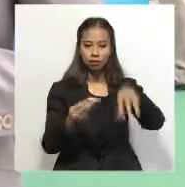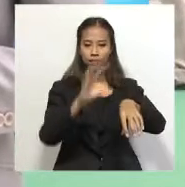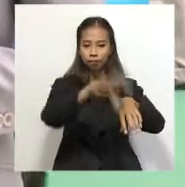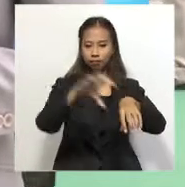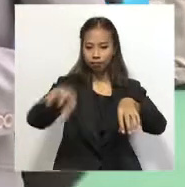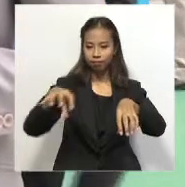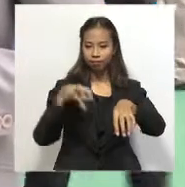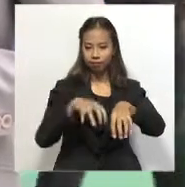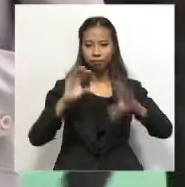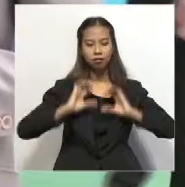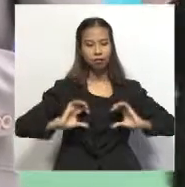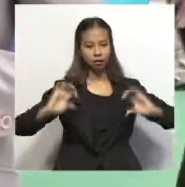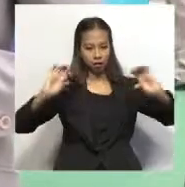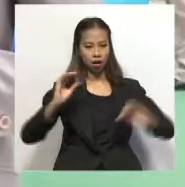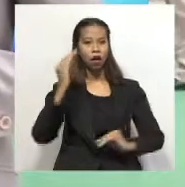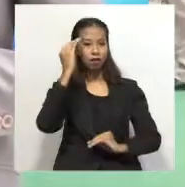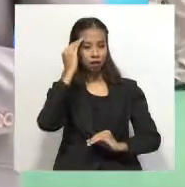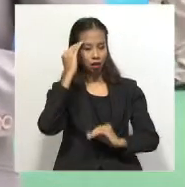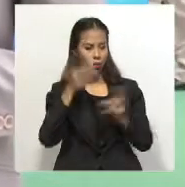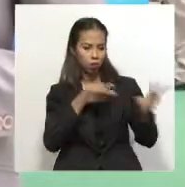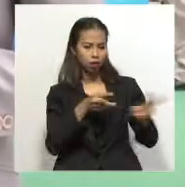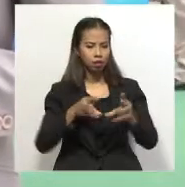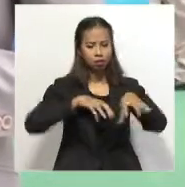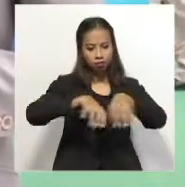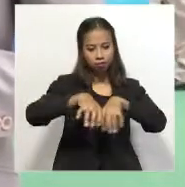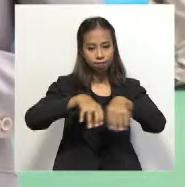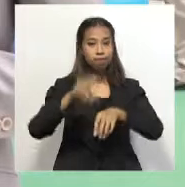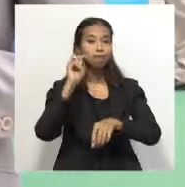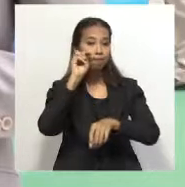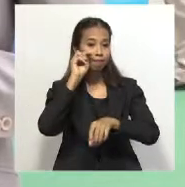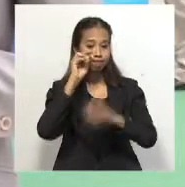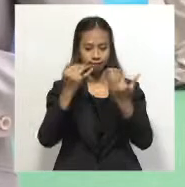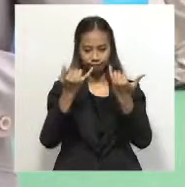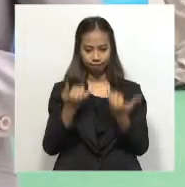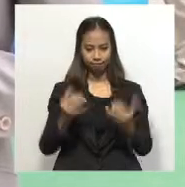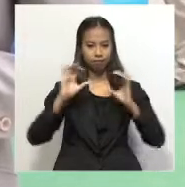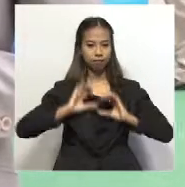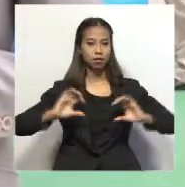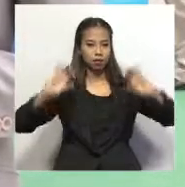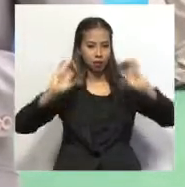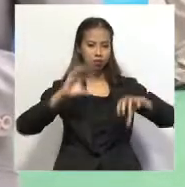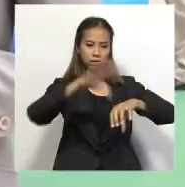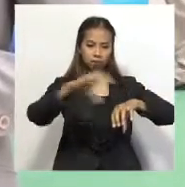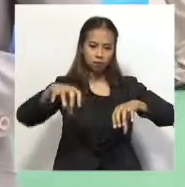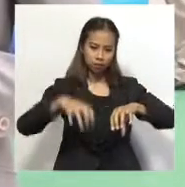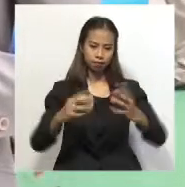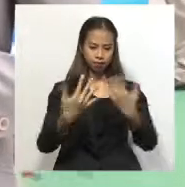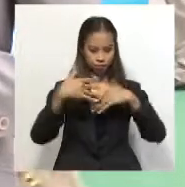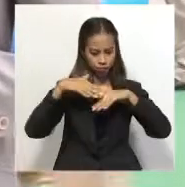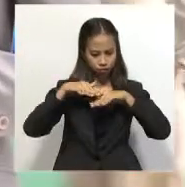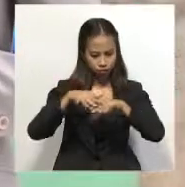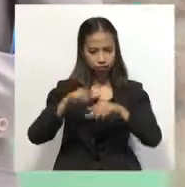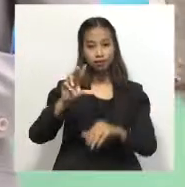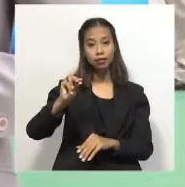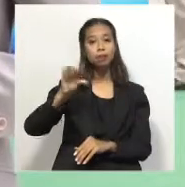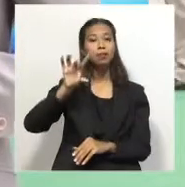ราชการได้ทราบถึงแนวทางการบริหารจัดการน้ำขณะนี้เองครับรัฐบาลก็ได้มีการบูรณาการนะครับหน่วยงานต่างๆมากถึง38หน่วยง